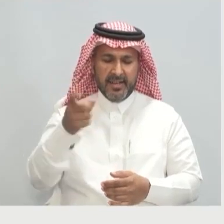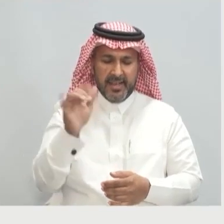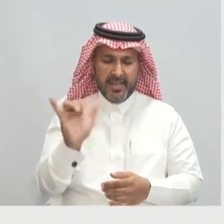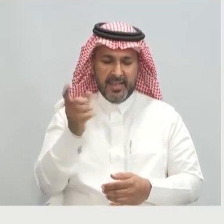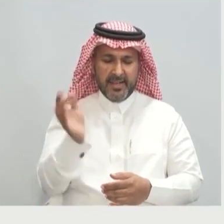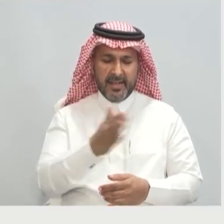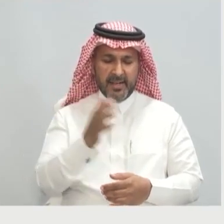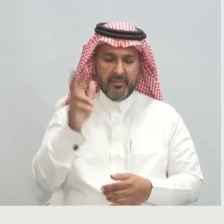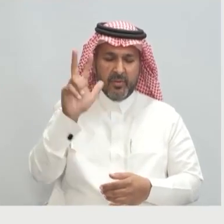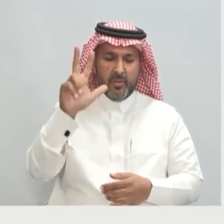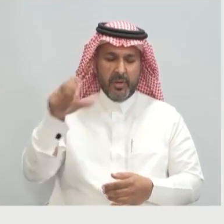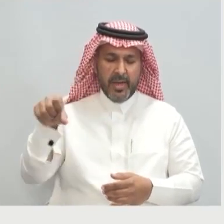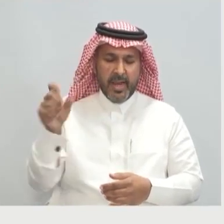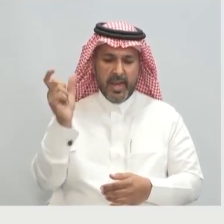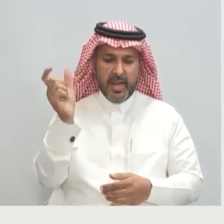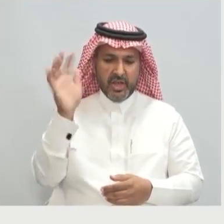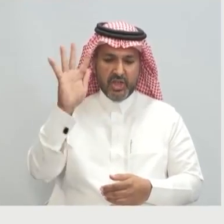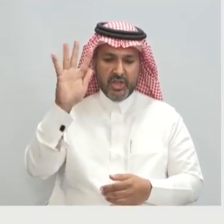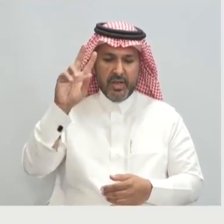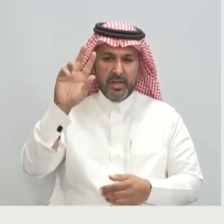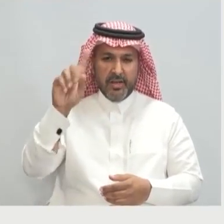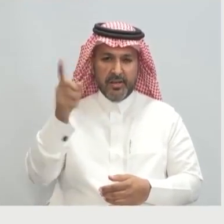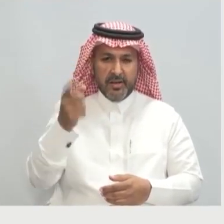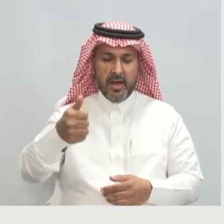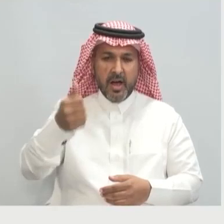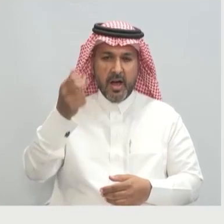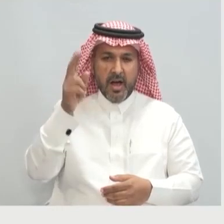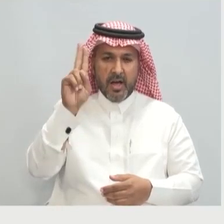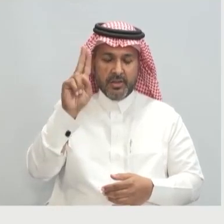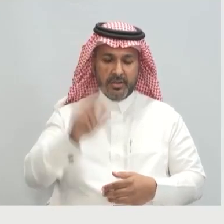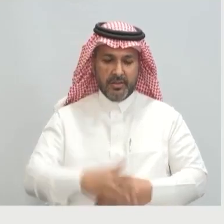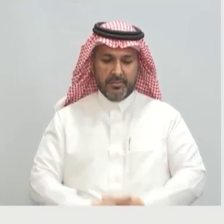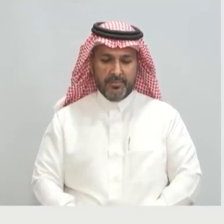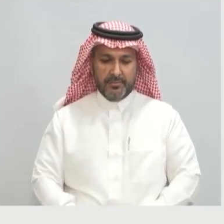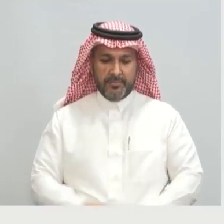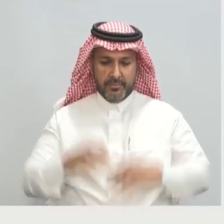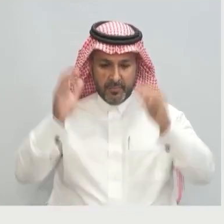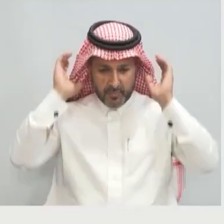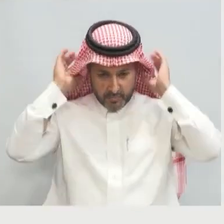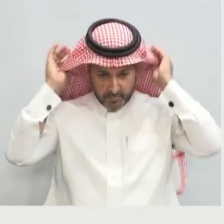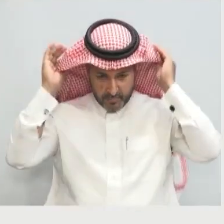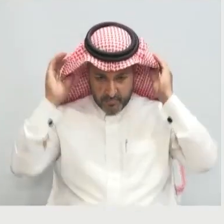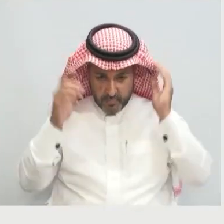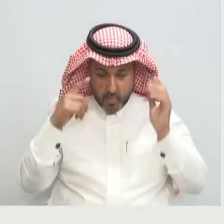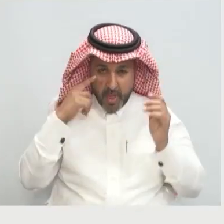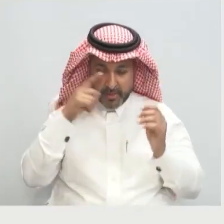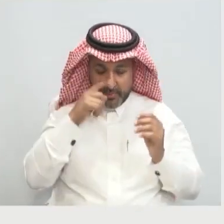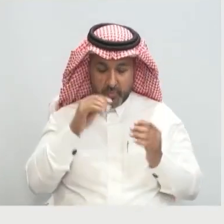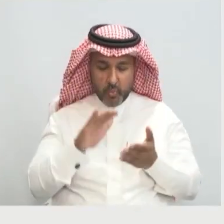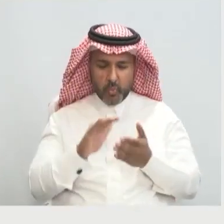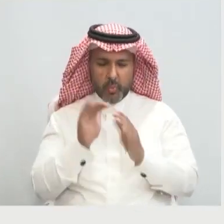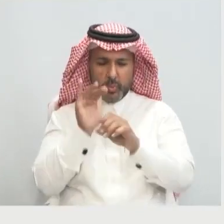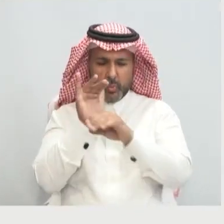بالثراء العالي والثراء المتدني ذكرنا هو مقدار المعلومات ثراء القناه بتوصيل المعلومه او مثلا